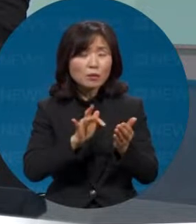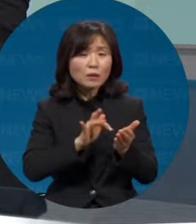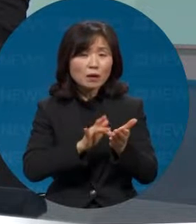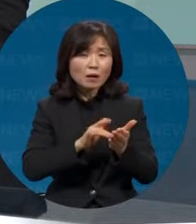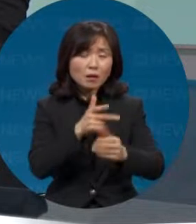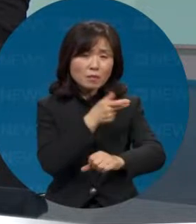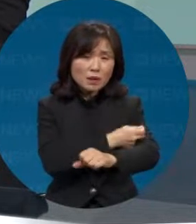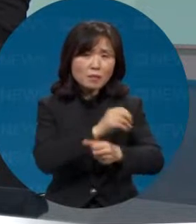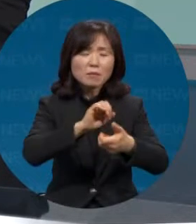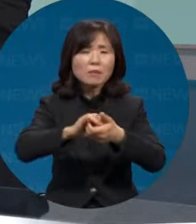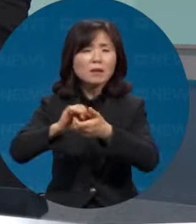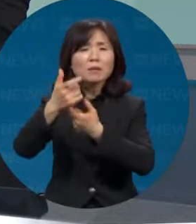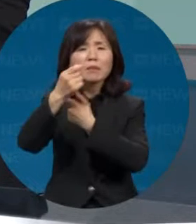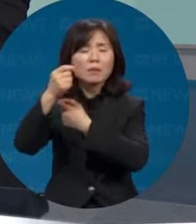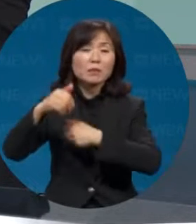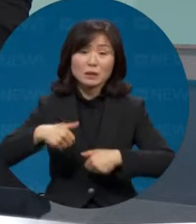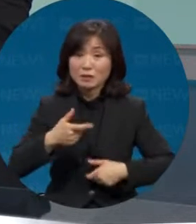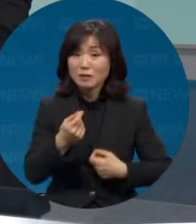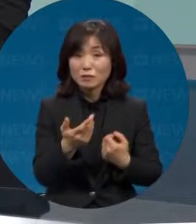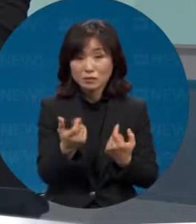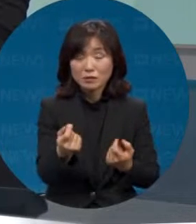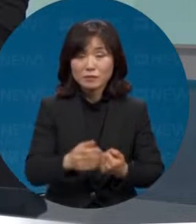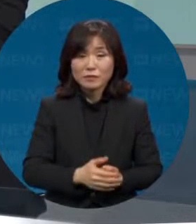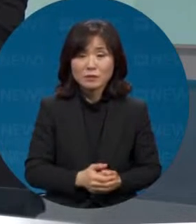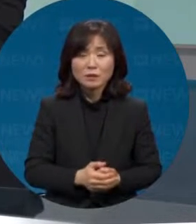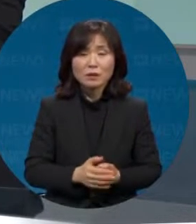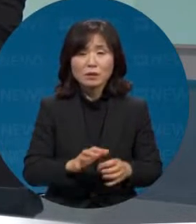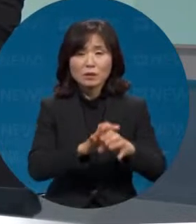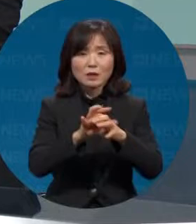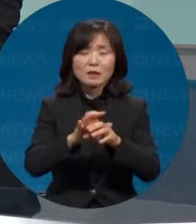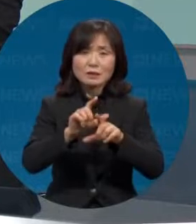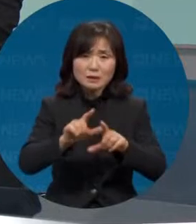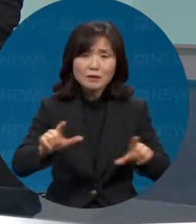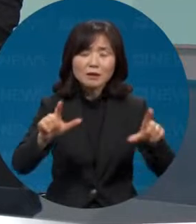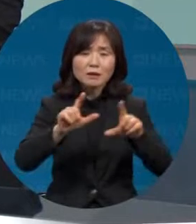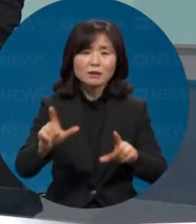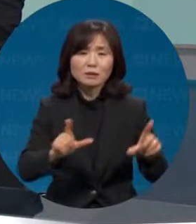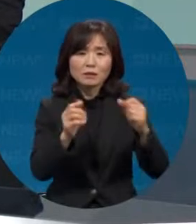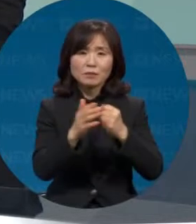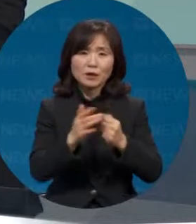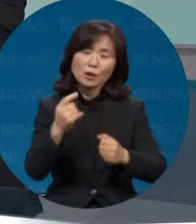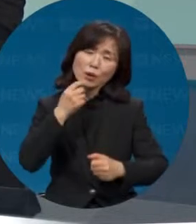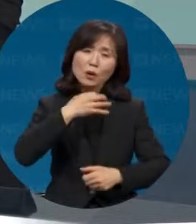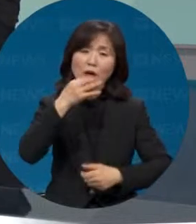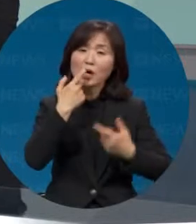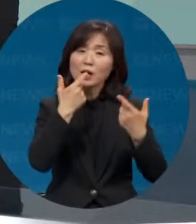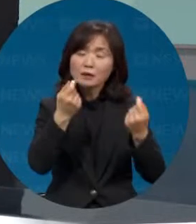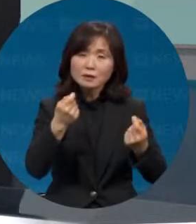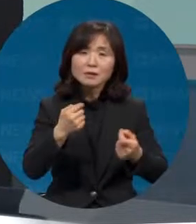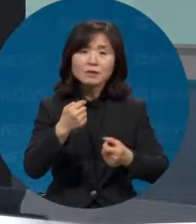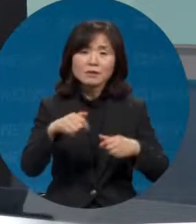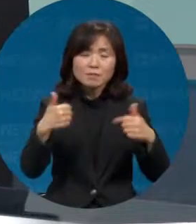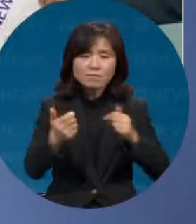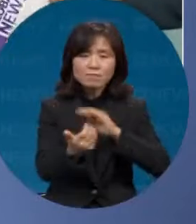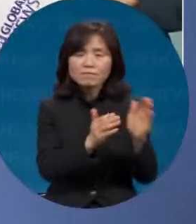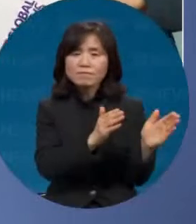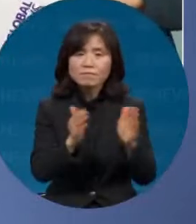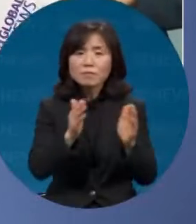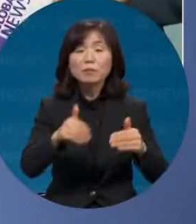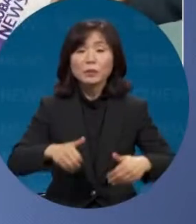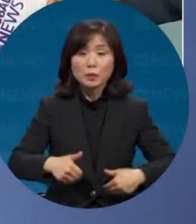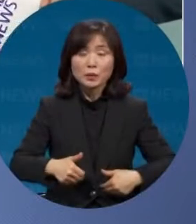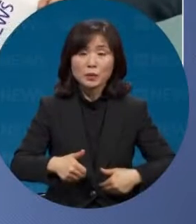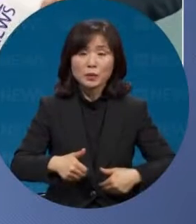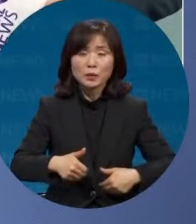맞습니다 에코 날고 가 이제 일상으로 자리 하면서 이제 매년 독감 처럼 대비를 해야 된다는 건데요 뭐 더 나의 폴 버튼